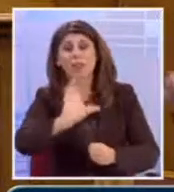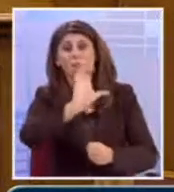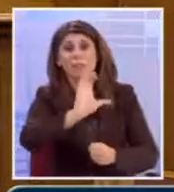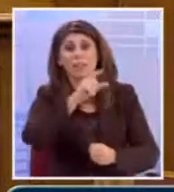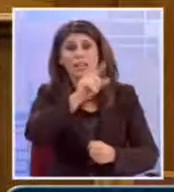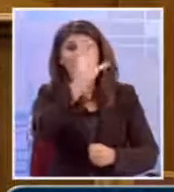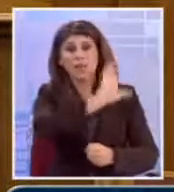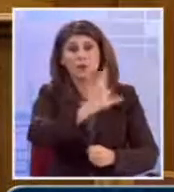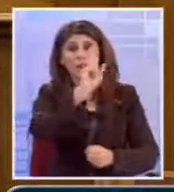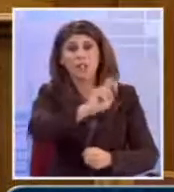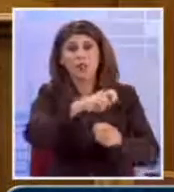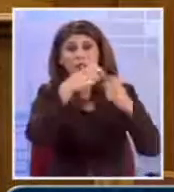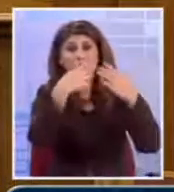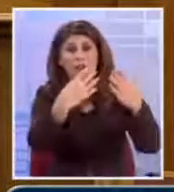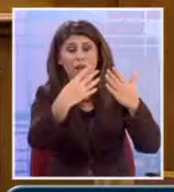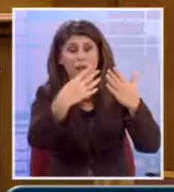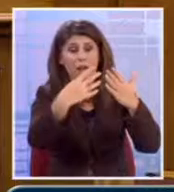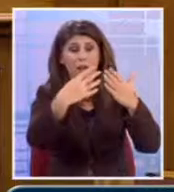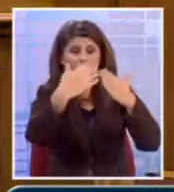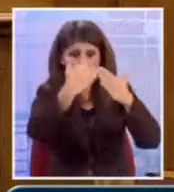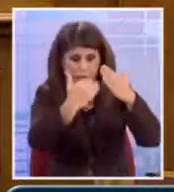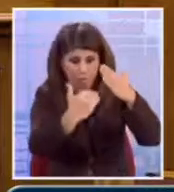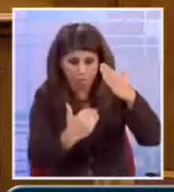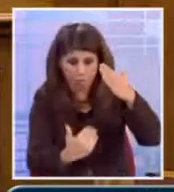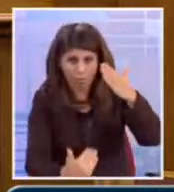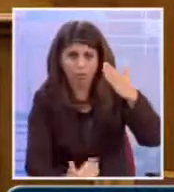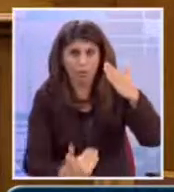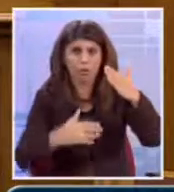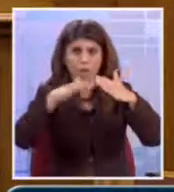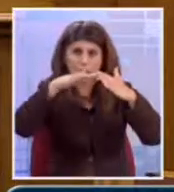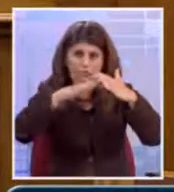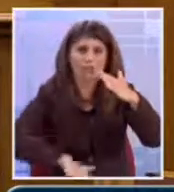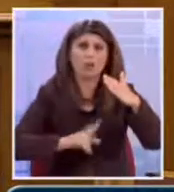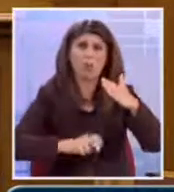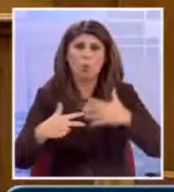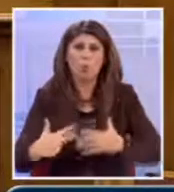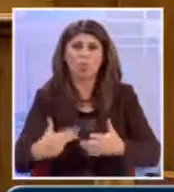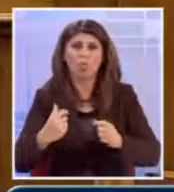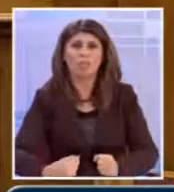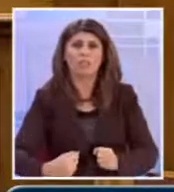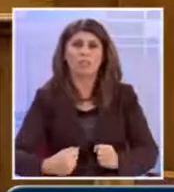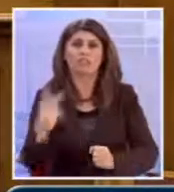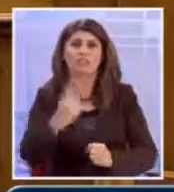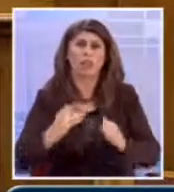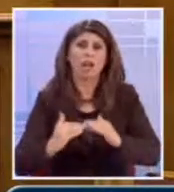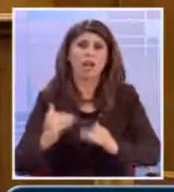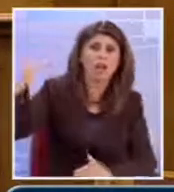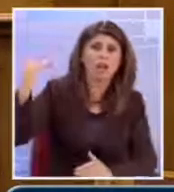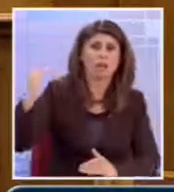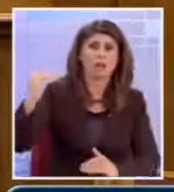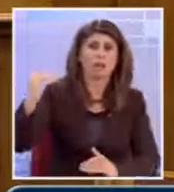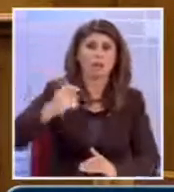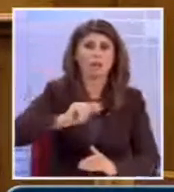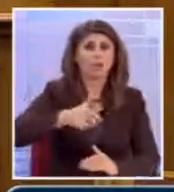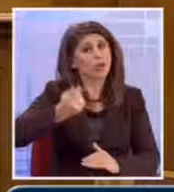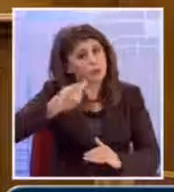των 29 στον τομέα των κοινωνικών ανισοτήτων? Φτωχοί κατέστησαν